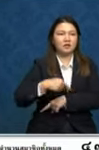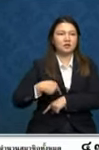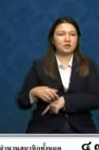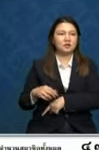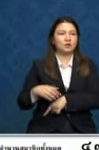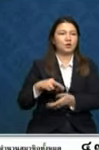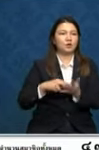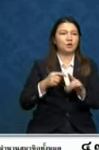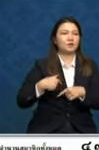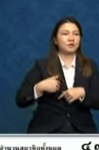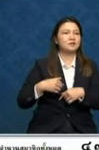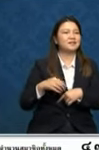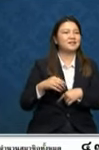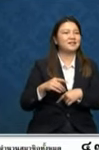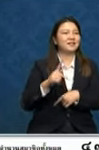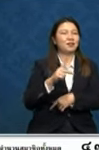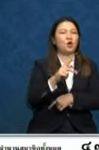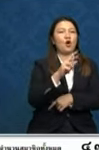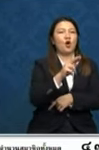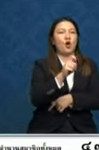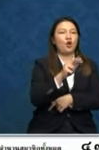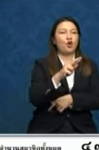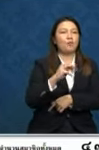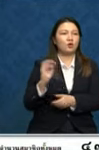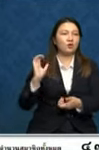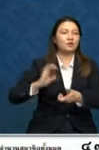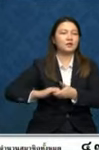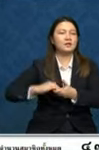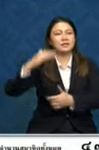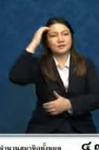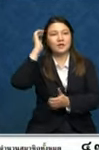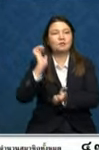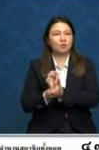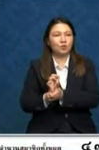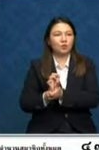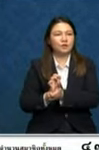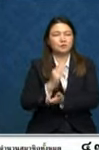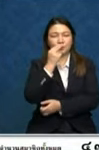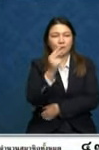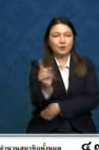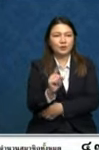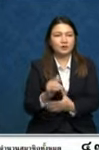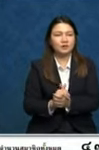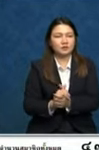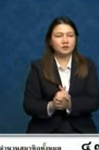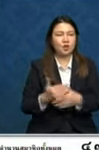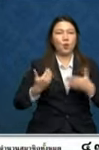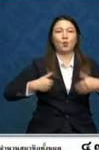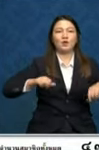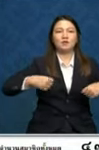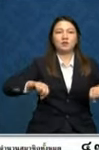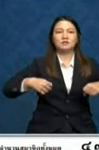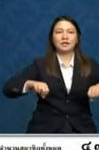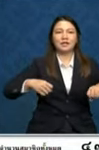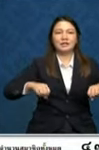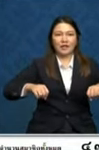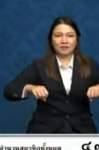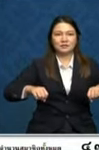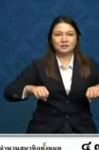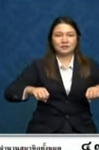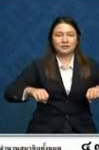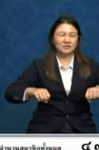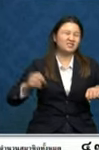รมน.บูรณาการร่วมกับสำนักงานตำรวจแห่งชาติลงพื้นที่ตรวจสอบข้อเท็จจริงเรื่องวินรถจักรยานยนต์รับจ้างส่